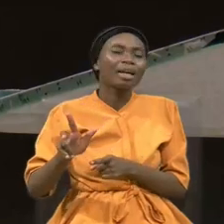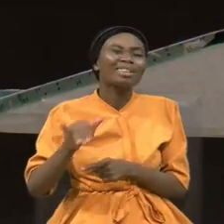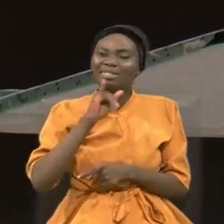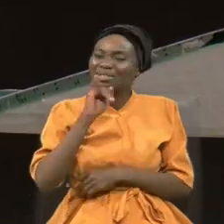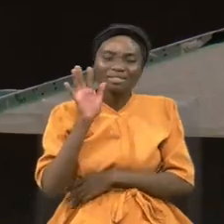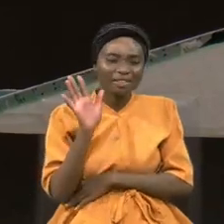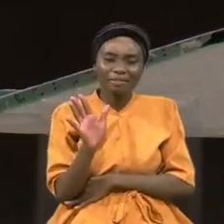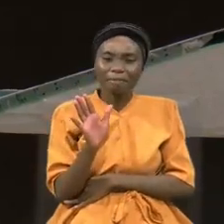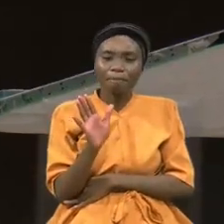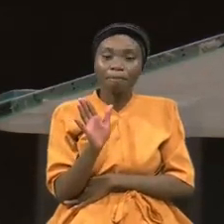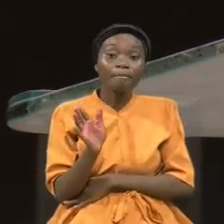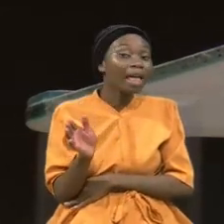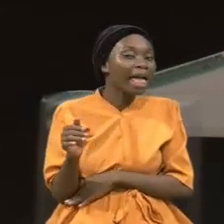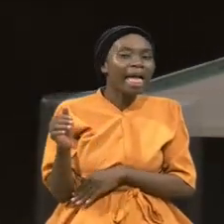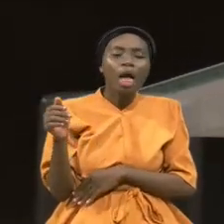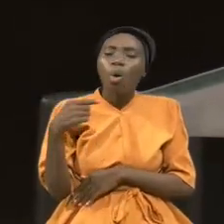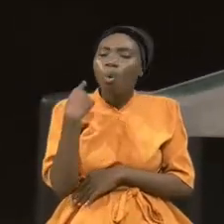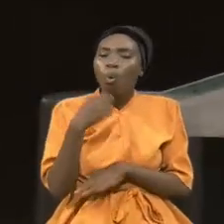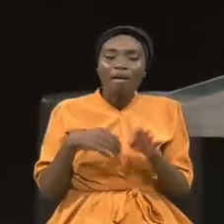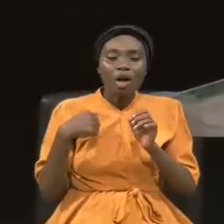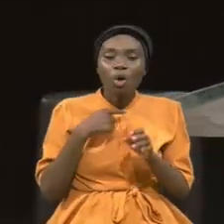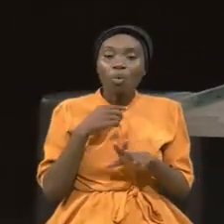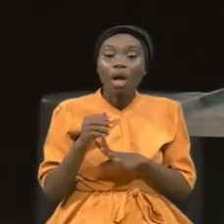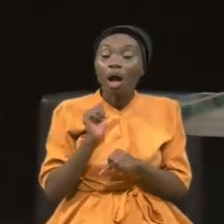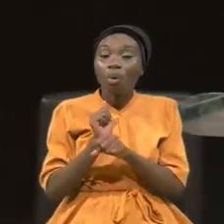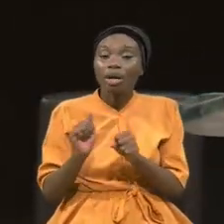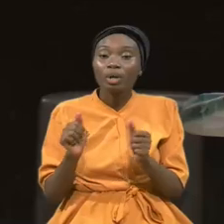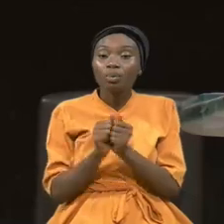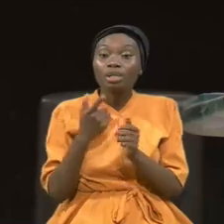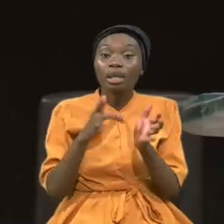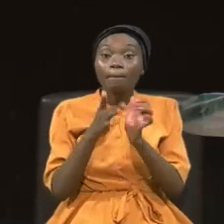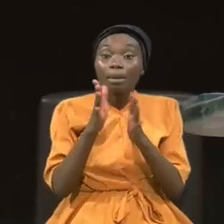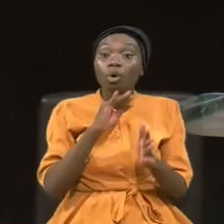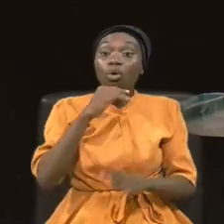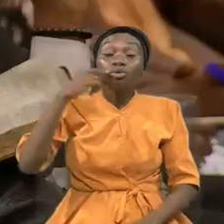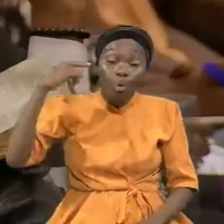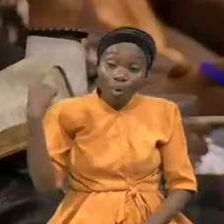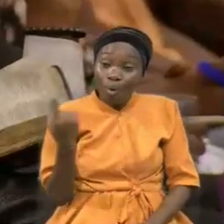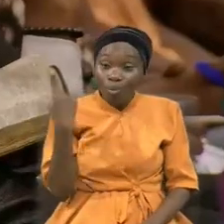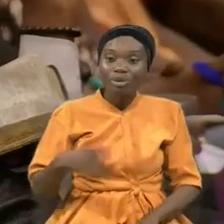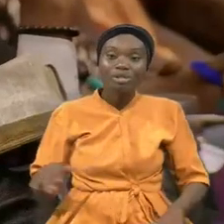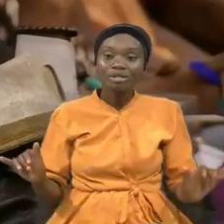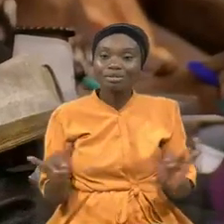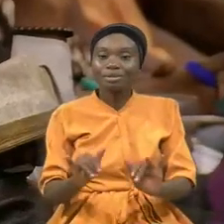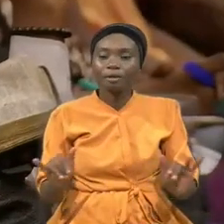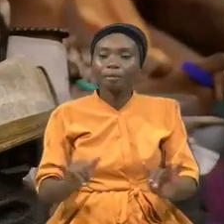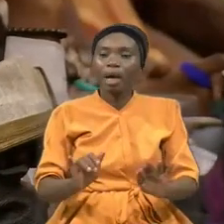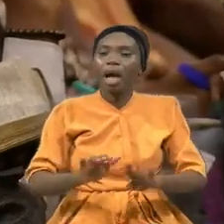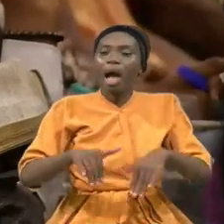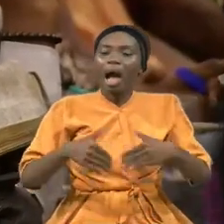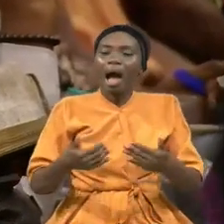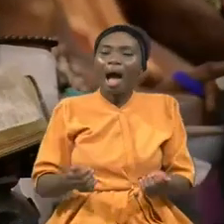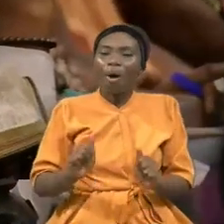plus 3, 5. En science, 2 plus 3, 5. Dans le comportement, 2 plus 3, c'est 5. Dans l'écriture, c'est la même